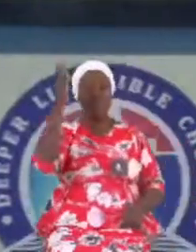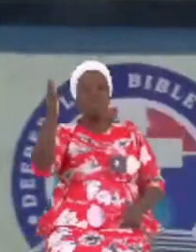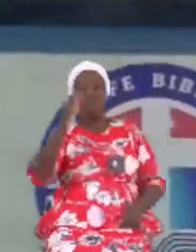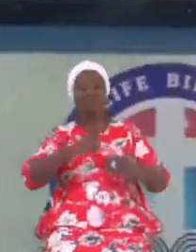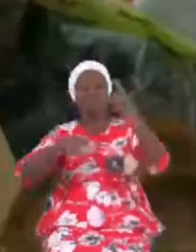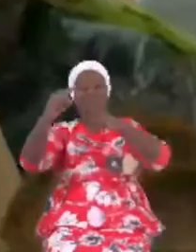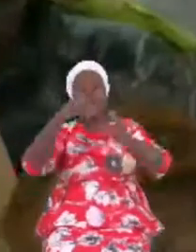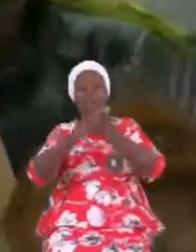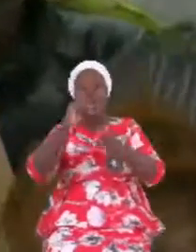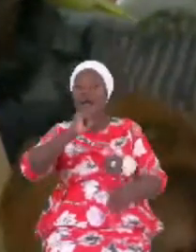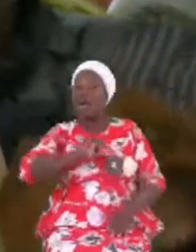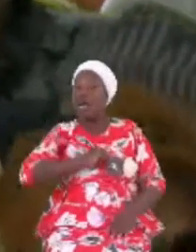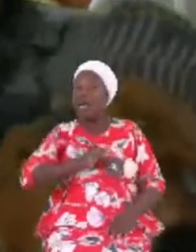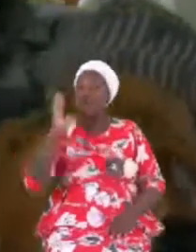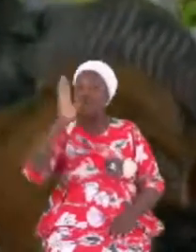Je serai là.